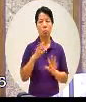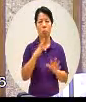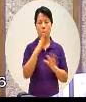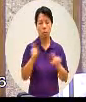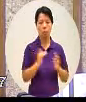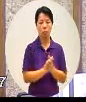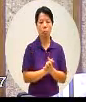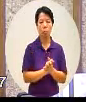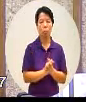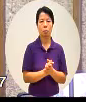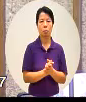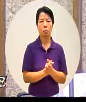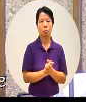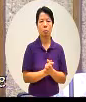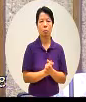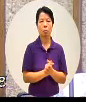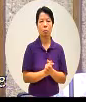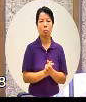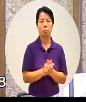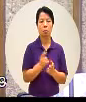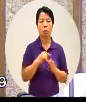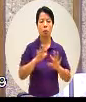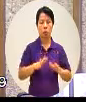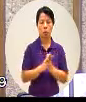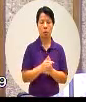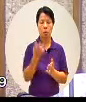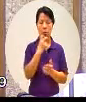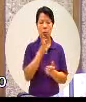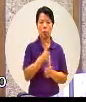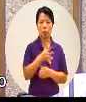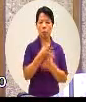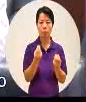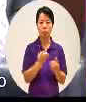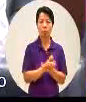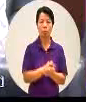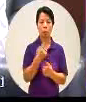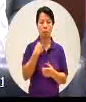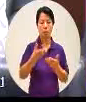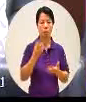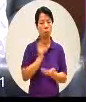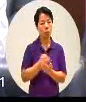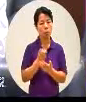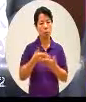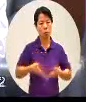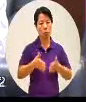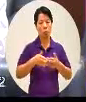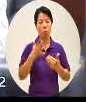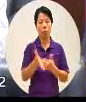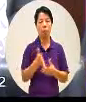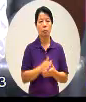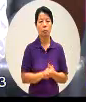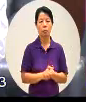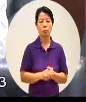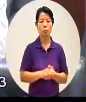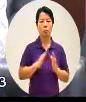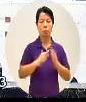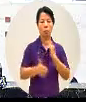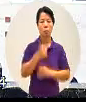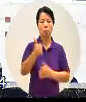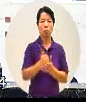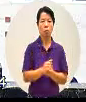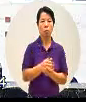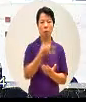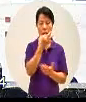满，我们参议呢也没有顾满。 那你觉得顾问重不重要？ 因市长无可能遐省